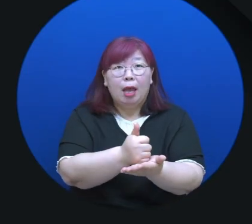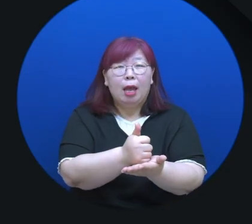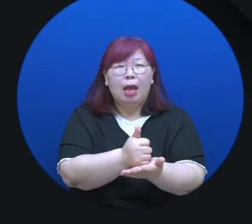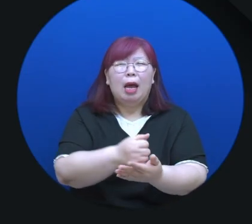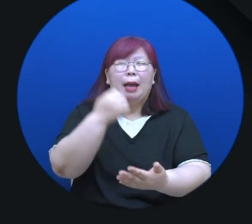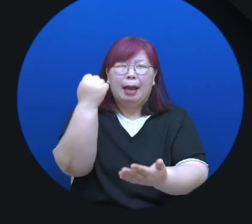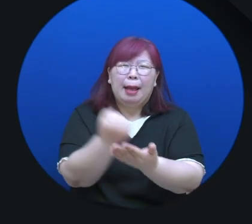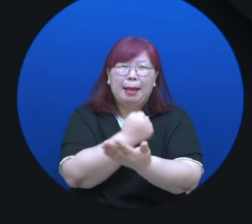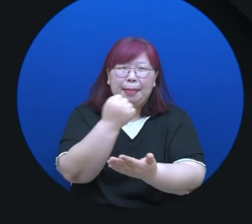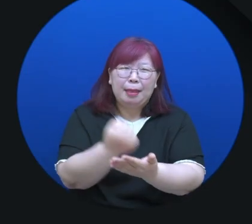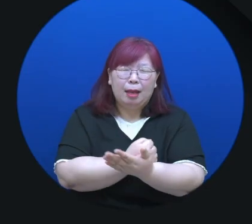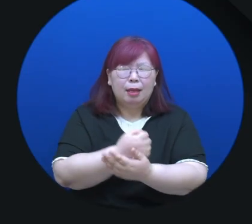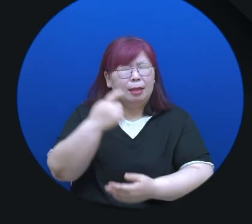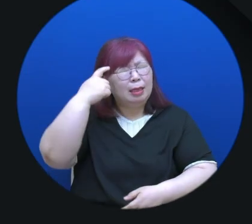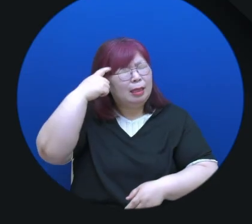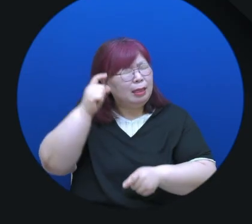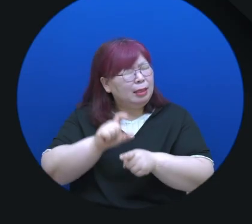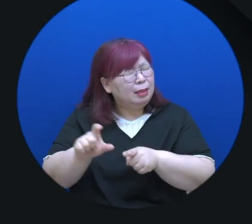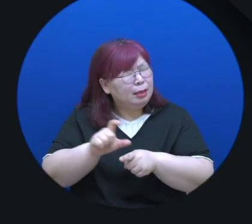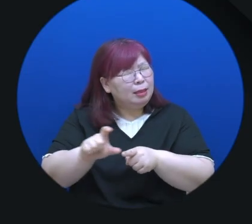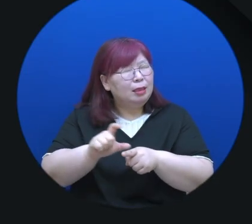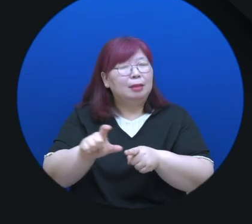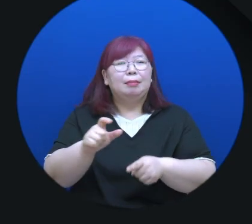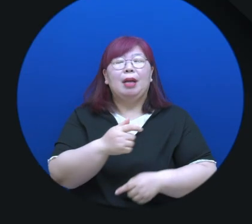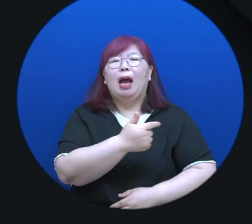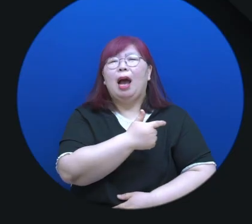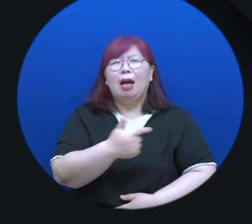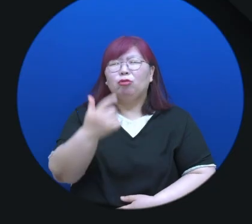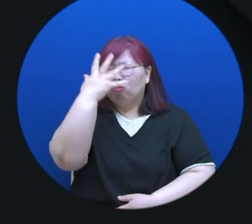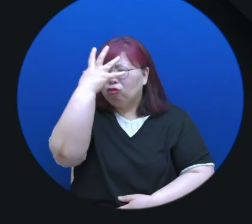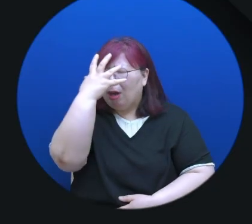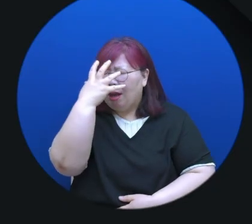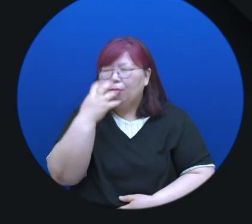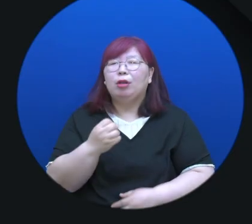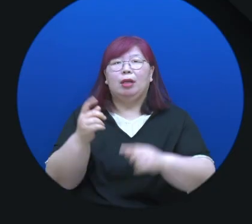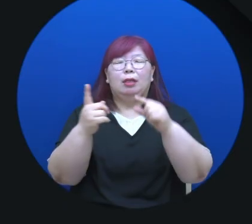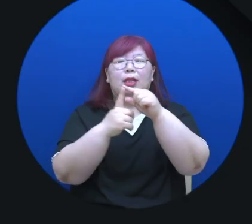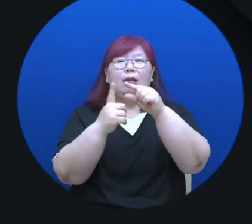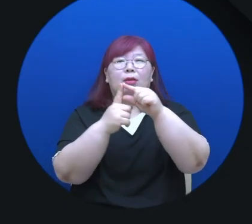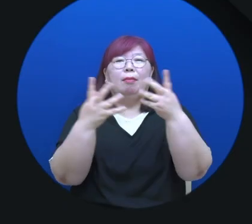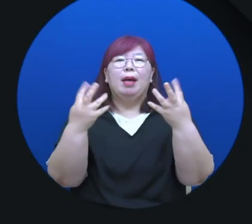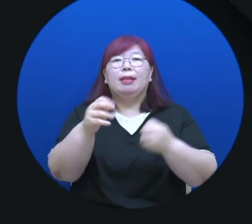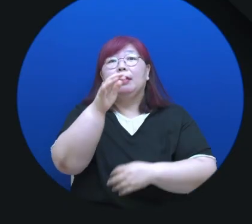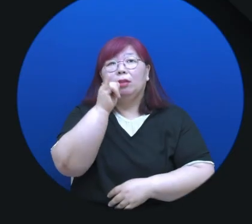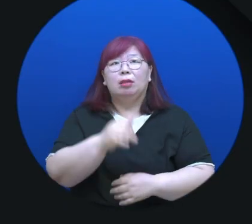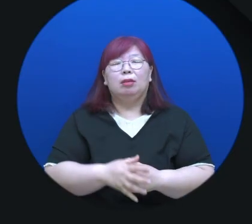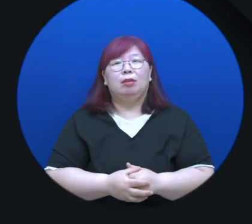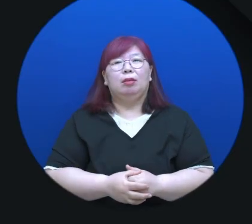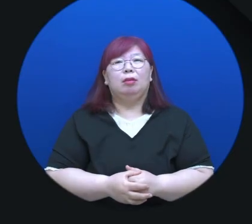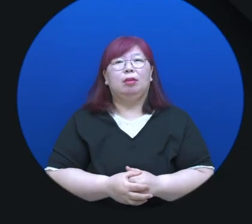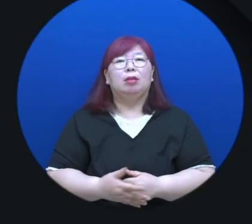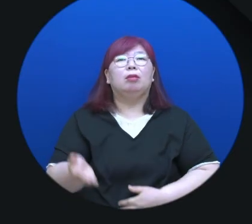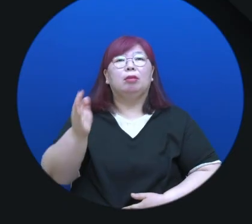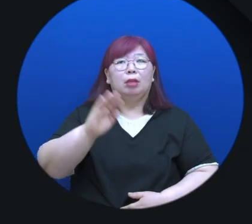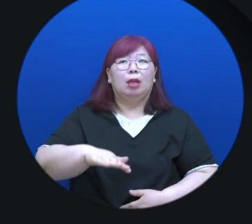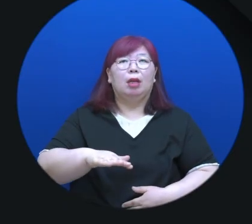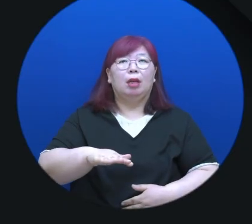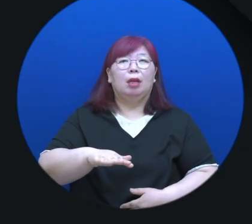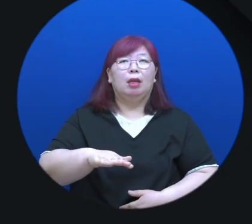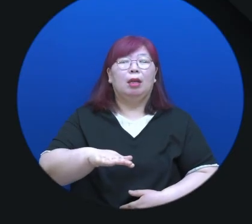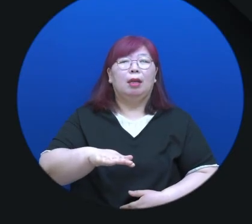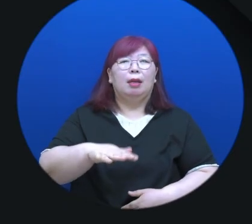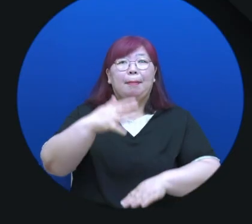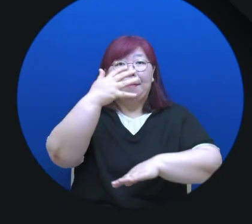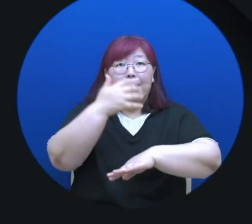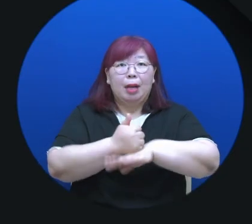한탄, 근심, 아주 암울한 분위기로 시작이 됩니다. 그런데 후반부로